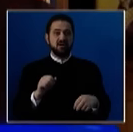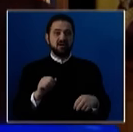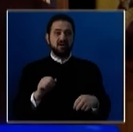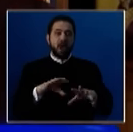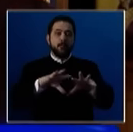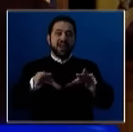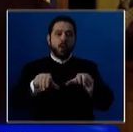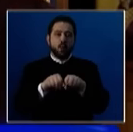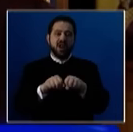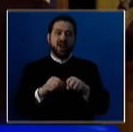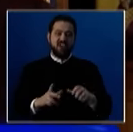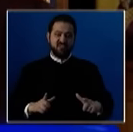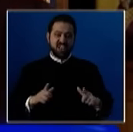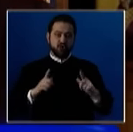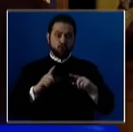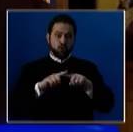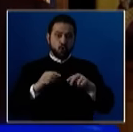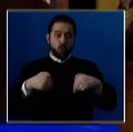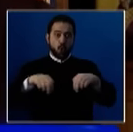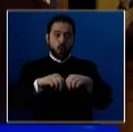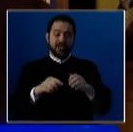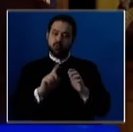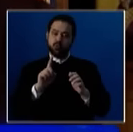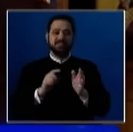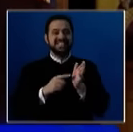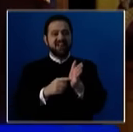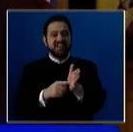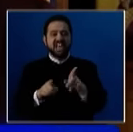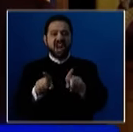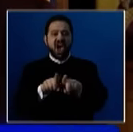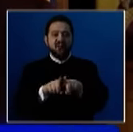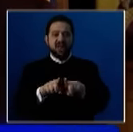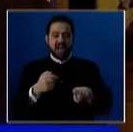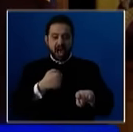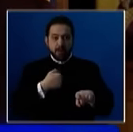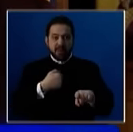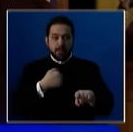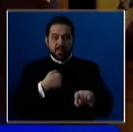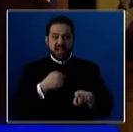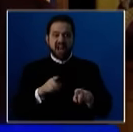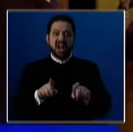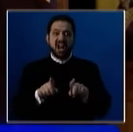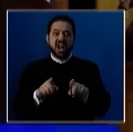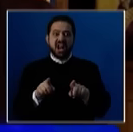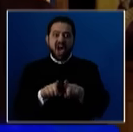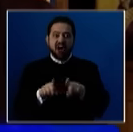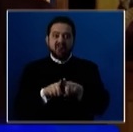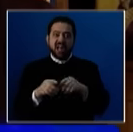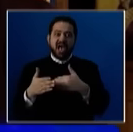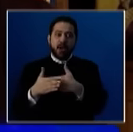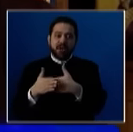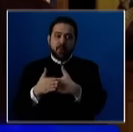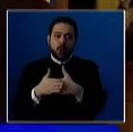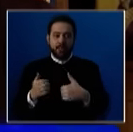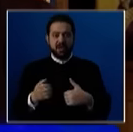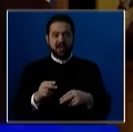co-viețuitor. Să-l vedem cu adevărat ca pe mine, ca pe aproapele. Dacă vrei să-l iubești ca aproapele, pe aproapele